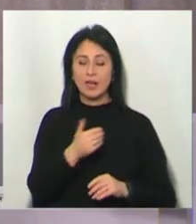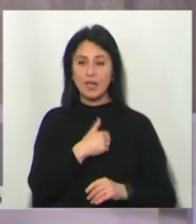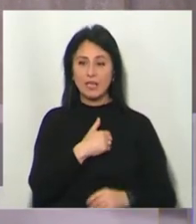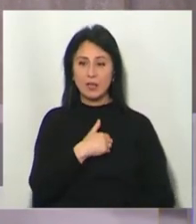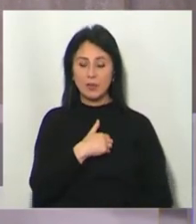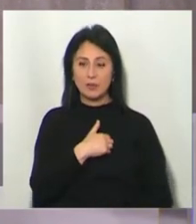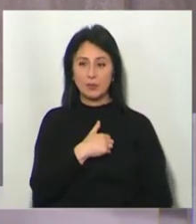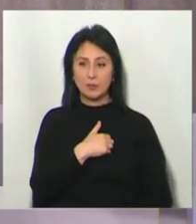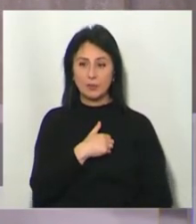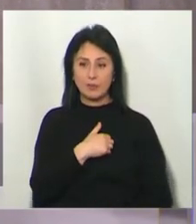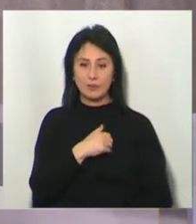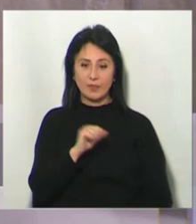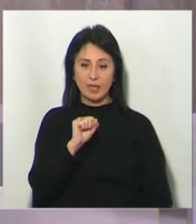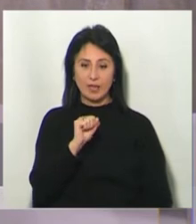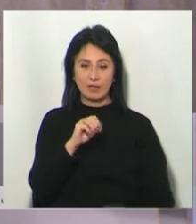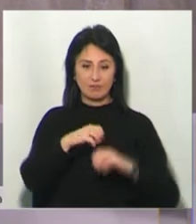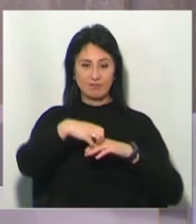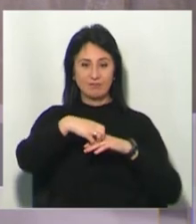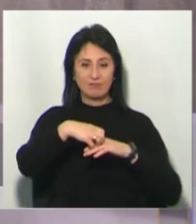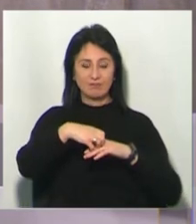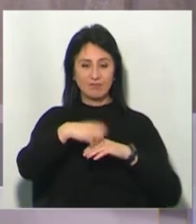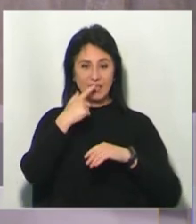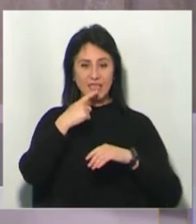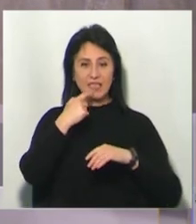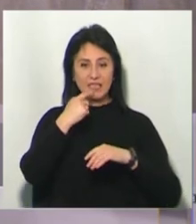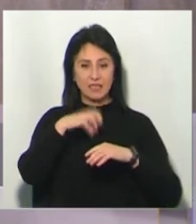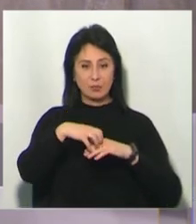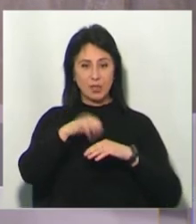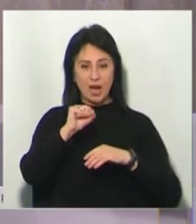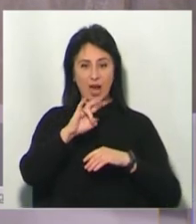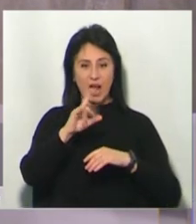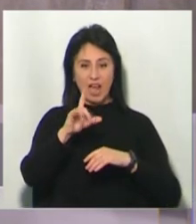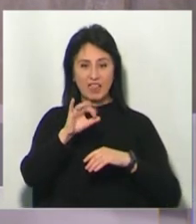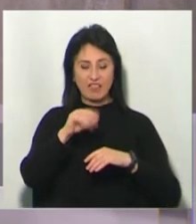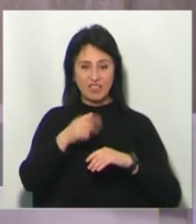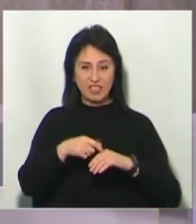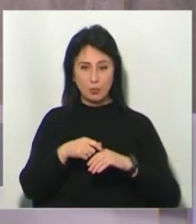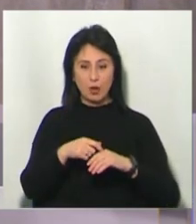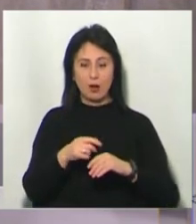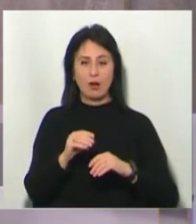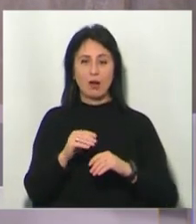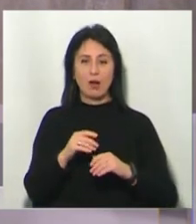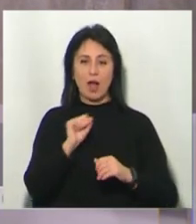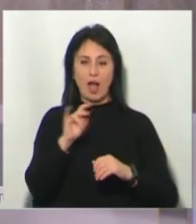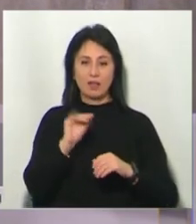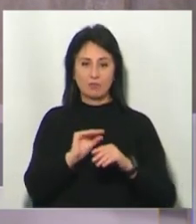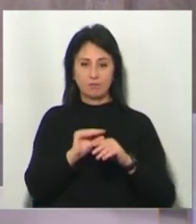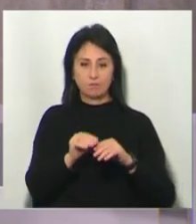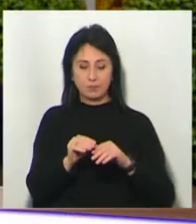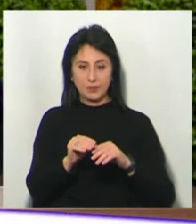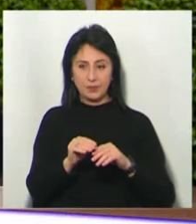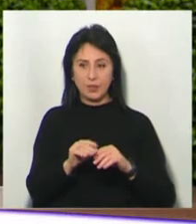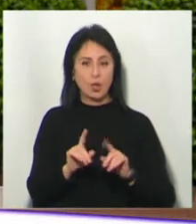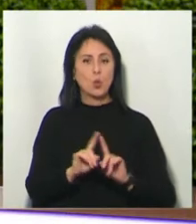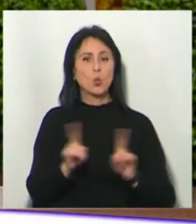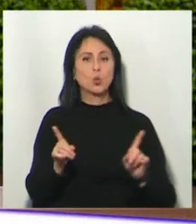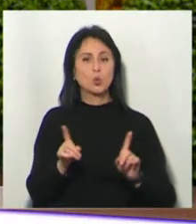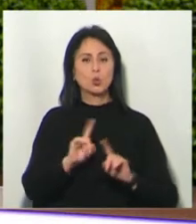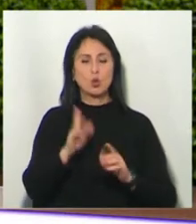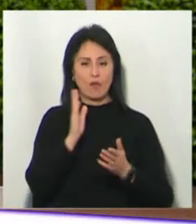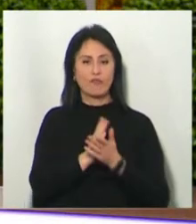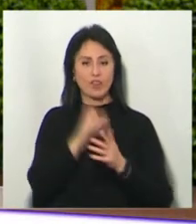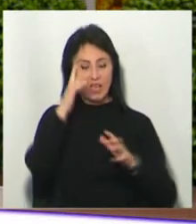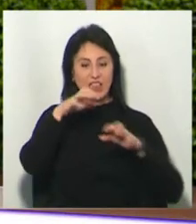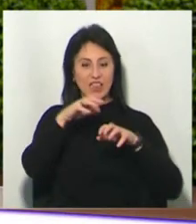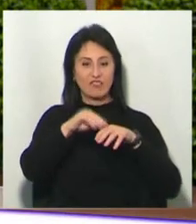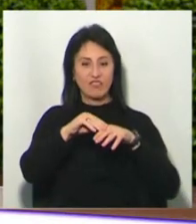გნებავთ ანევრიზმა ვახსენოთ, გნებავთ რაღაც წარმონაქმნი მალფორმაცია, ანუ რაღაც უჩვეულო სტრუქტურა,